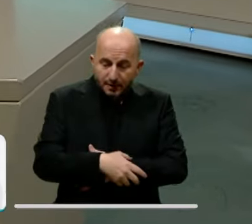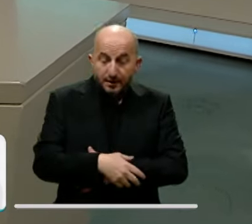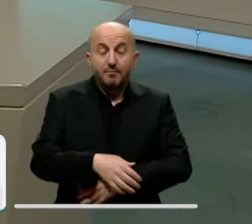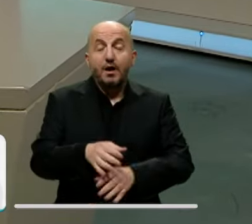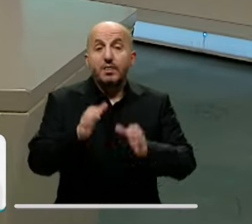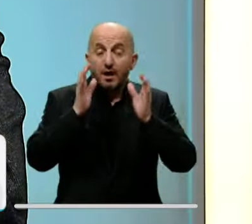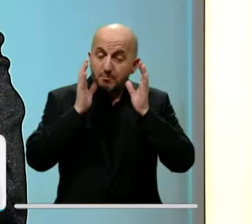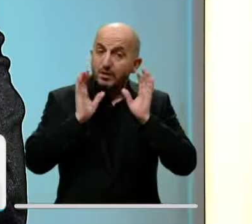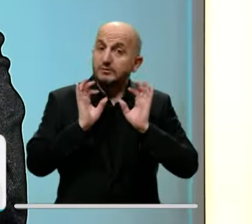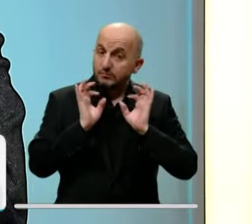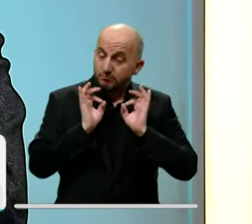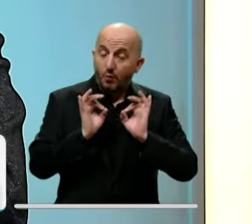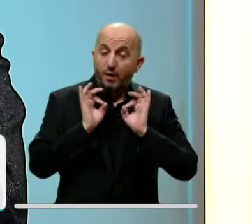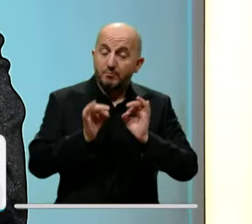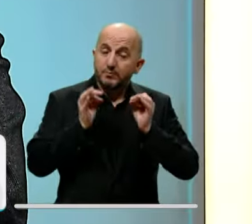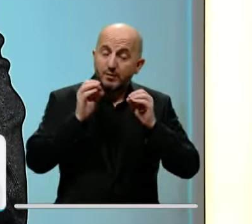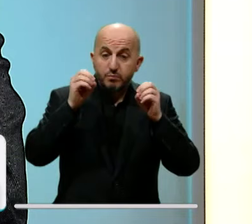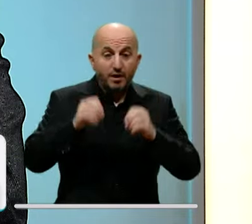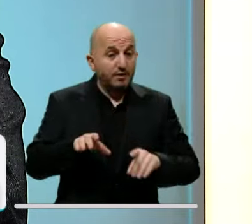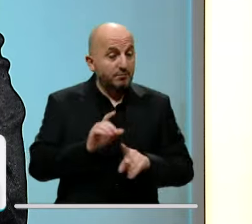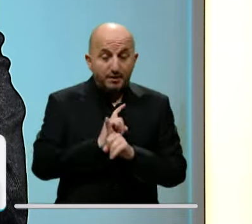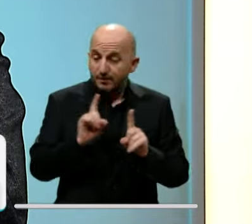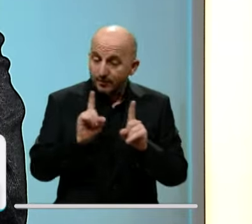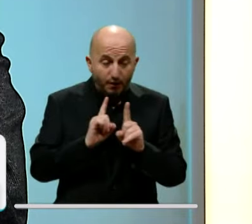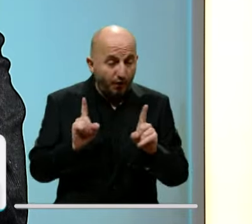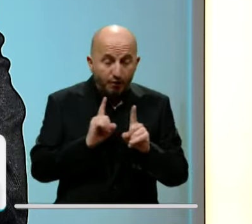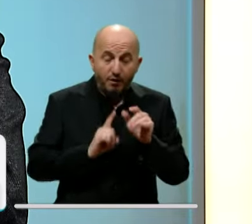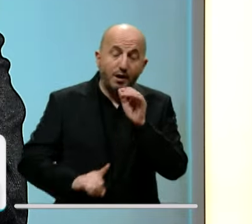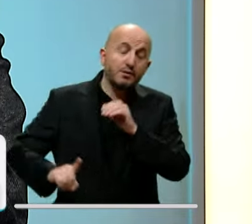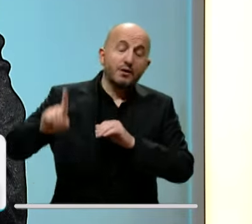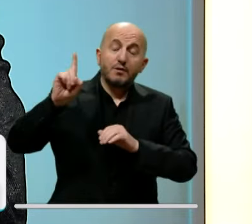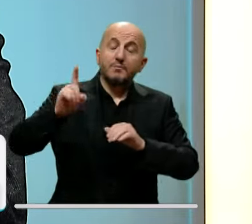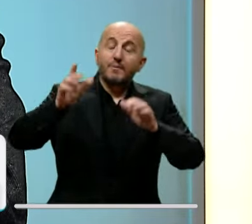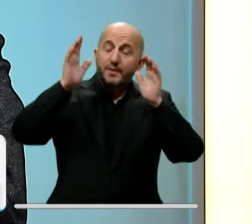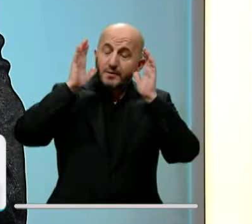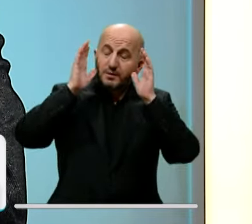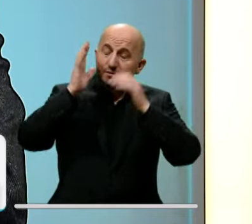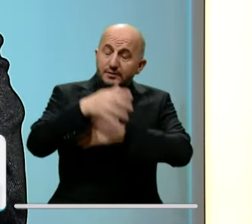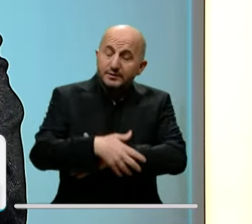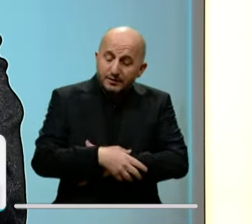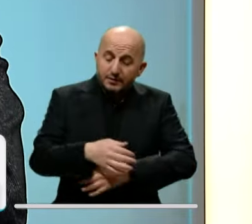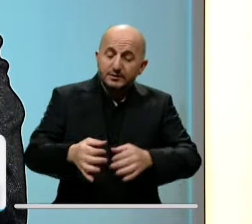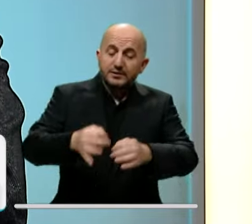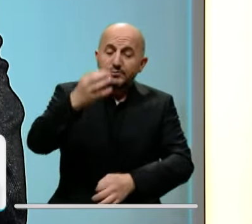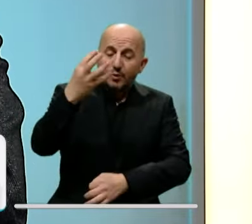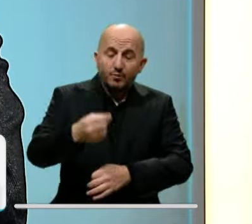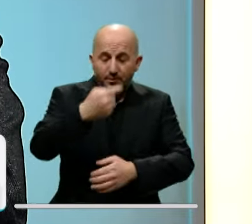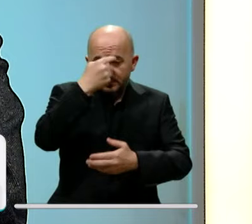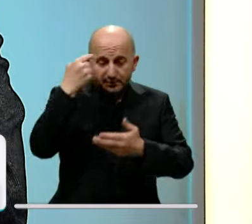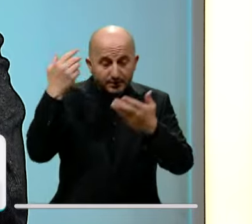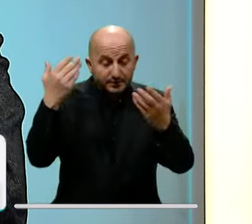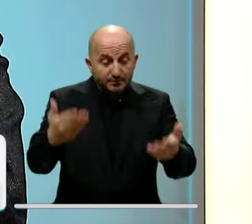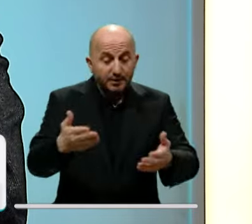kılınacaktır namazı terk etmek mümkün değildir Rabbim namazını kılan kimse den olmamızı nasip